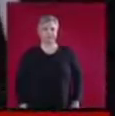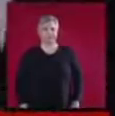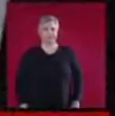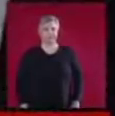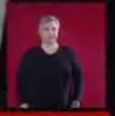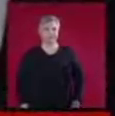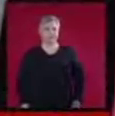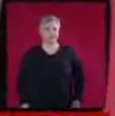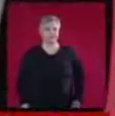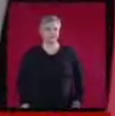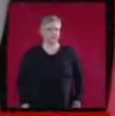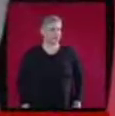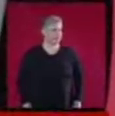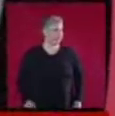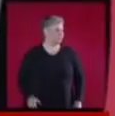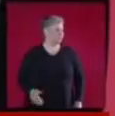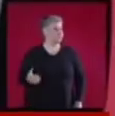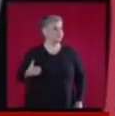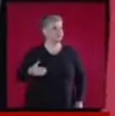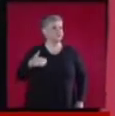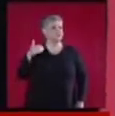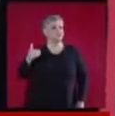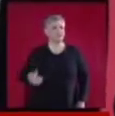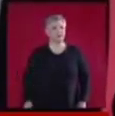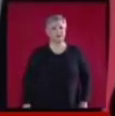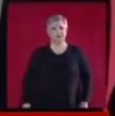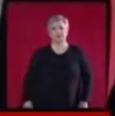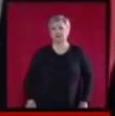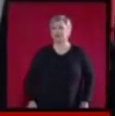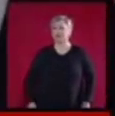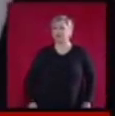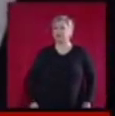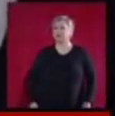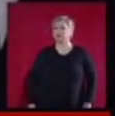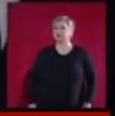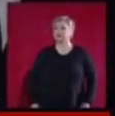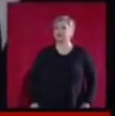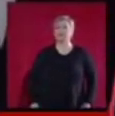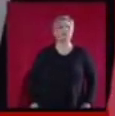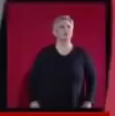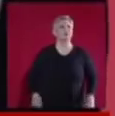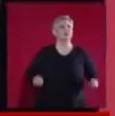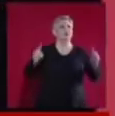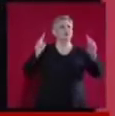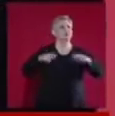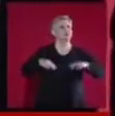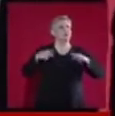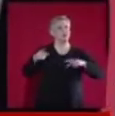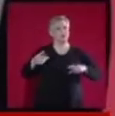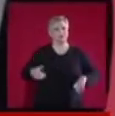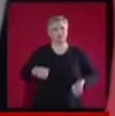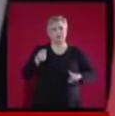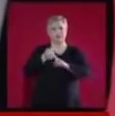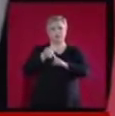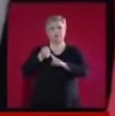ο επόμενος τον γνωρίσαμε σε μαχητικούς αγώνες στη βουλή στη δημοκρατική παράταξη ως